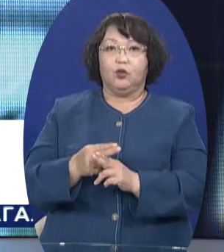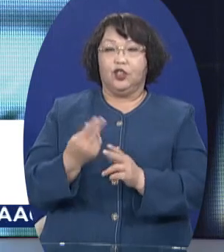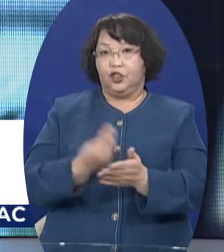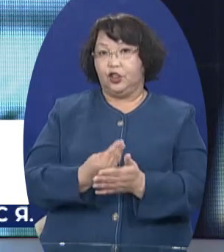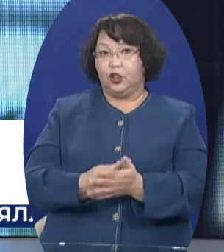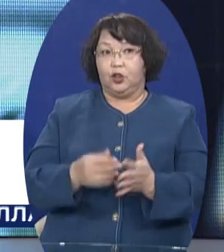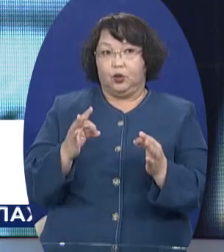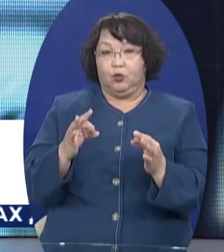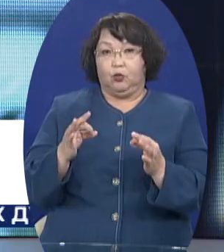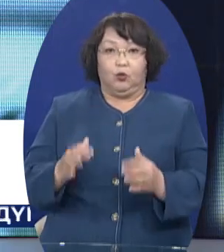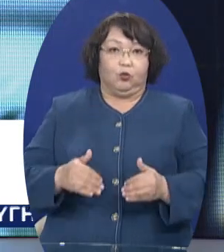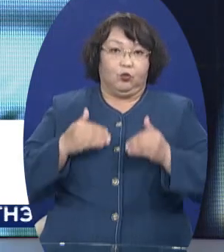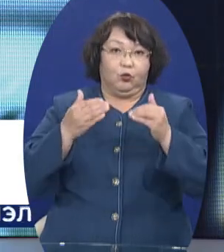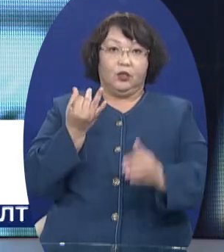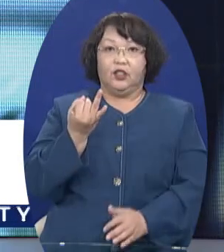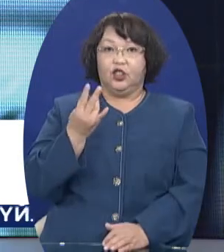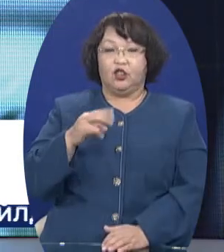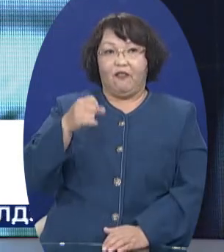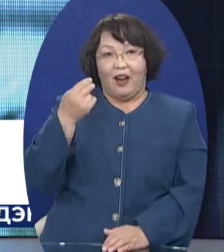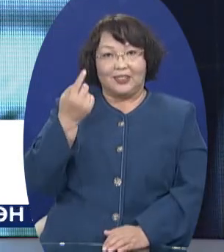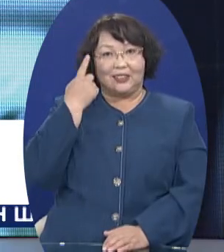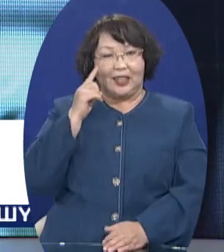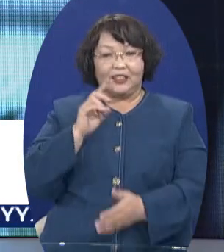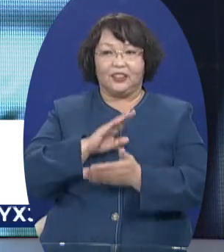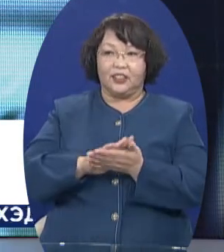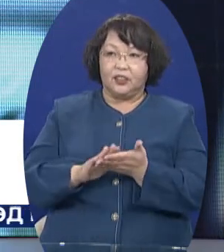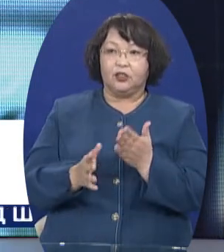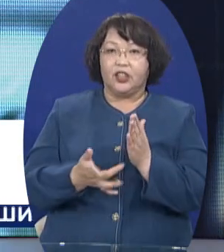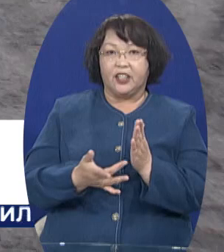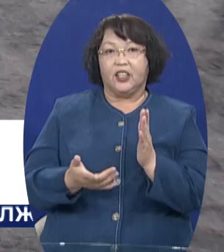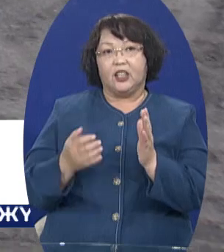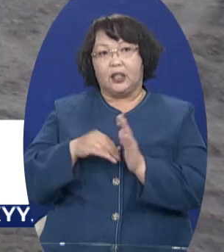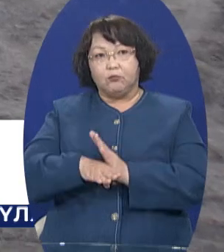хуйцаар хөгжүүлэхэд инновац санхүүжилт хүний нөөц чухал байна.